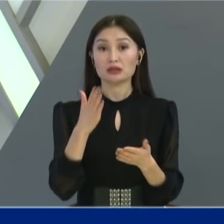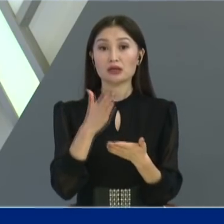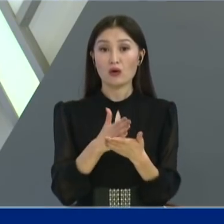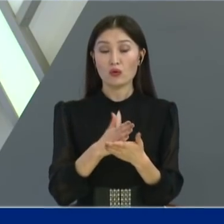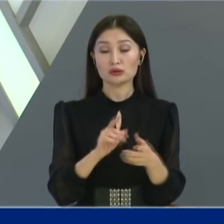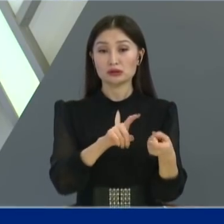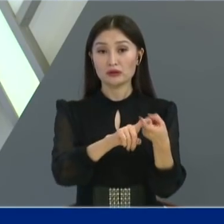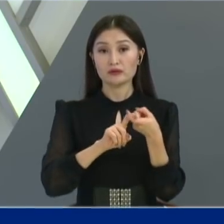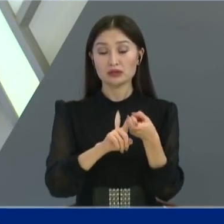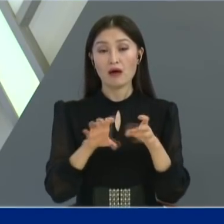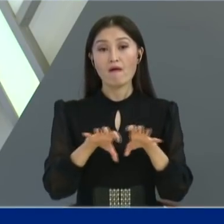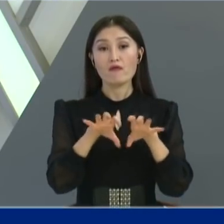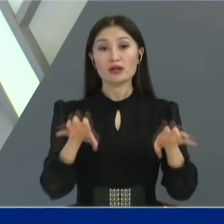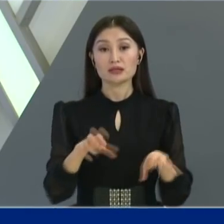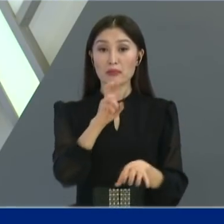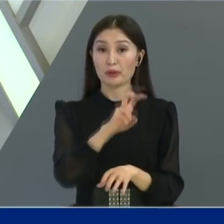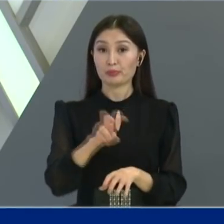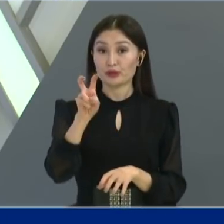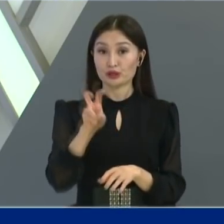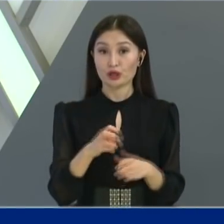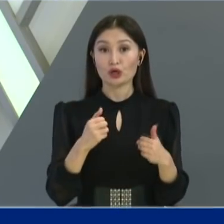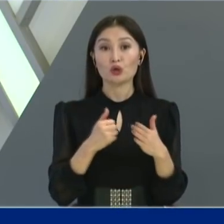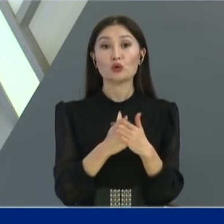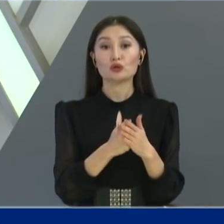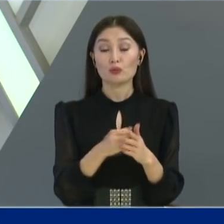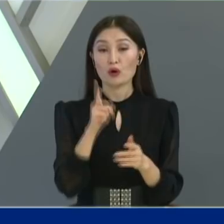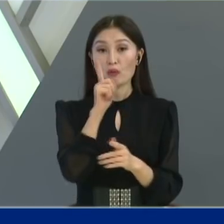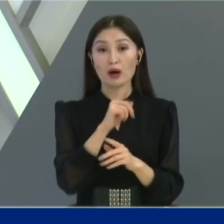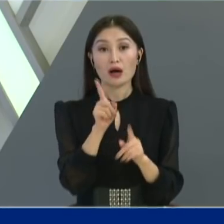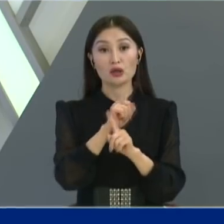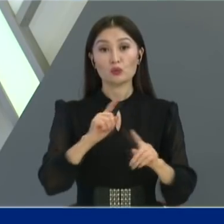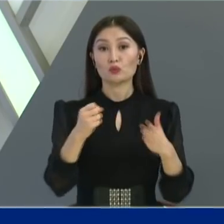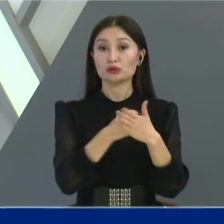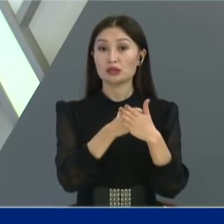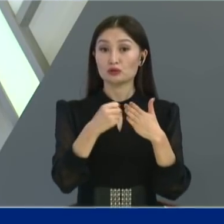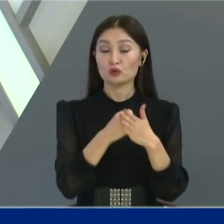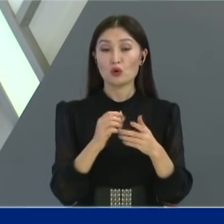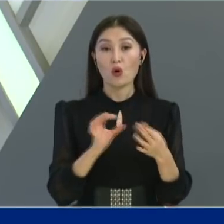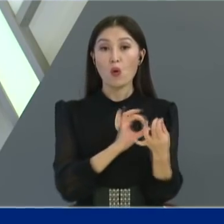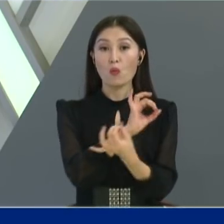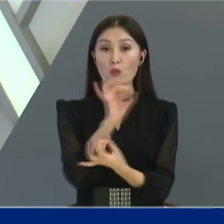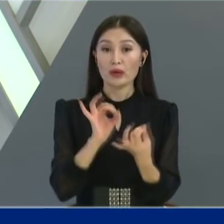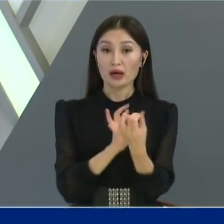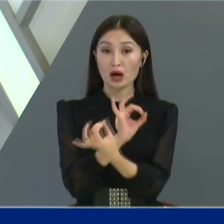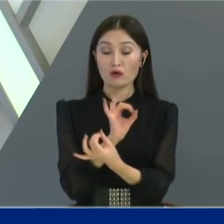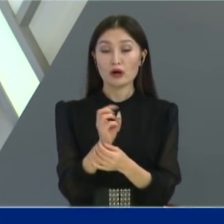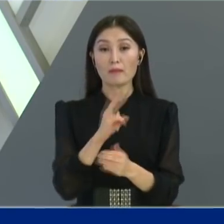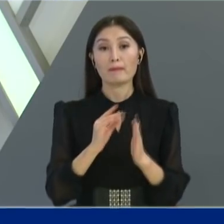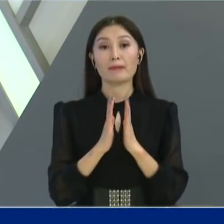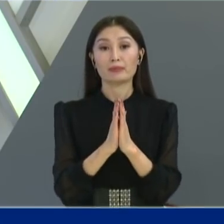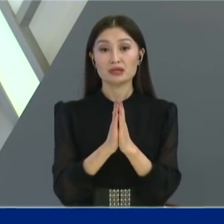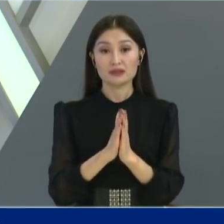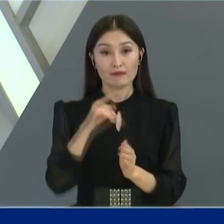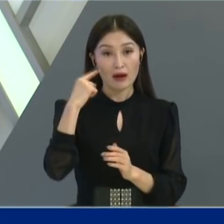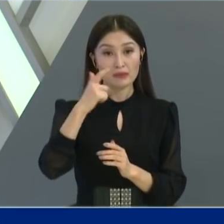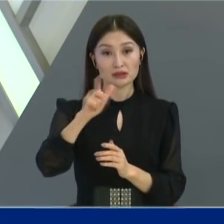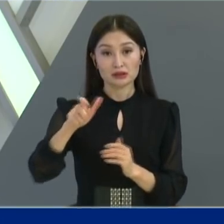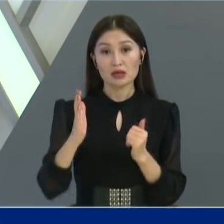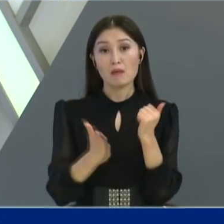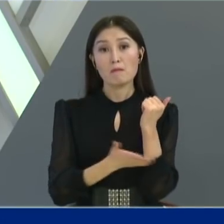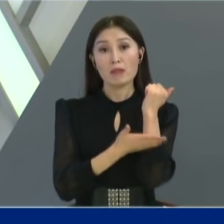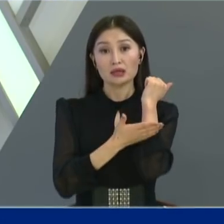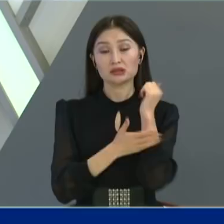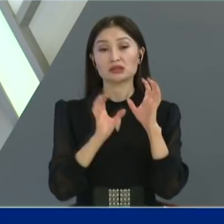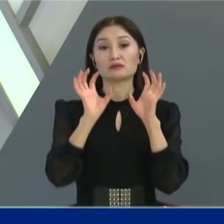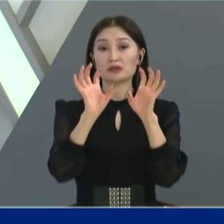в контакте с властями Бишкека. И до тех пор, пока не будет достигнуто решение путем переговоров, мы призываем кыргызстанцев поддерживать